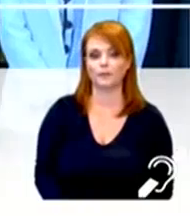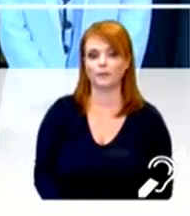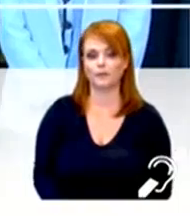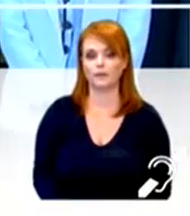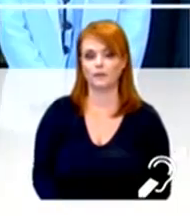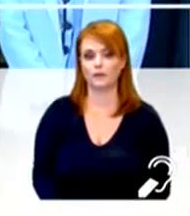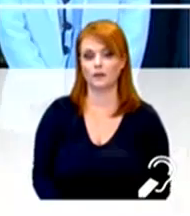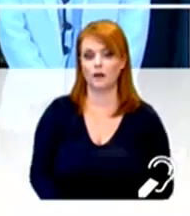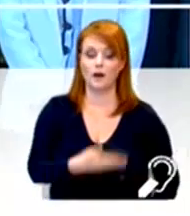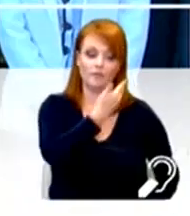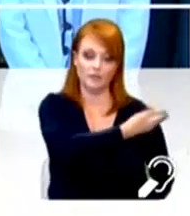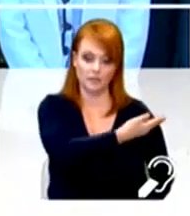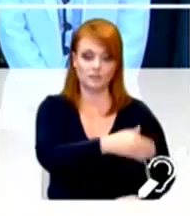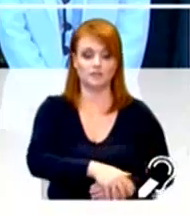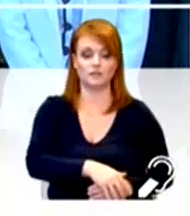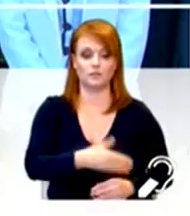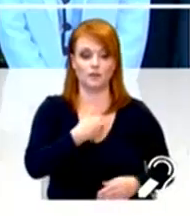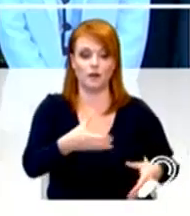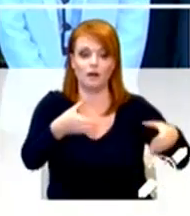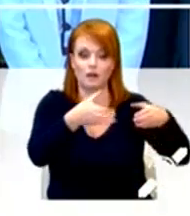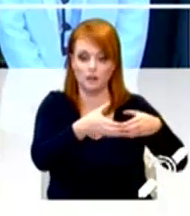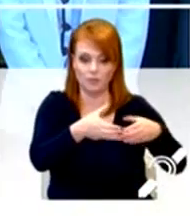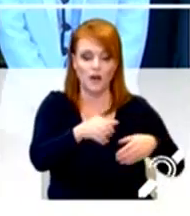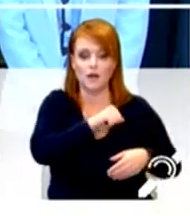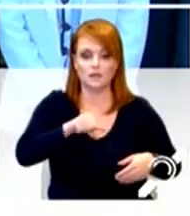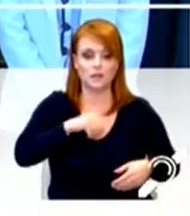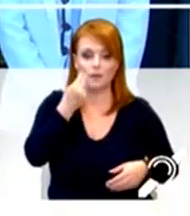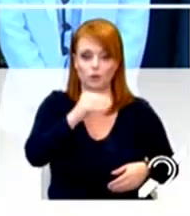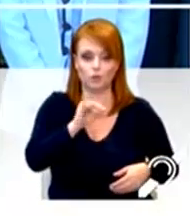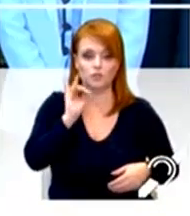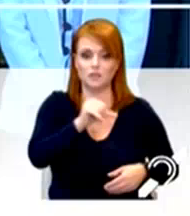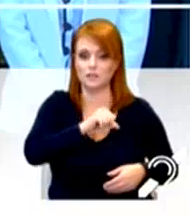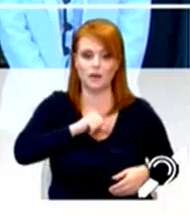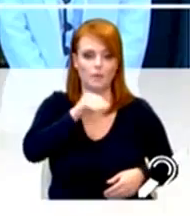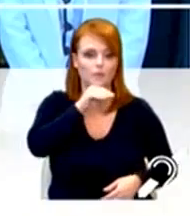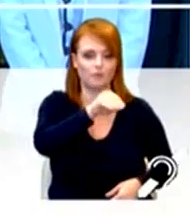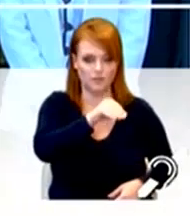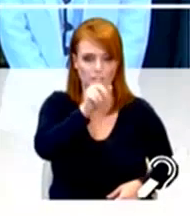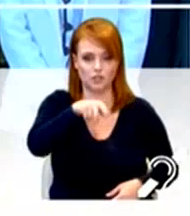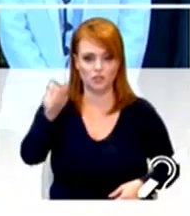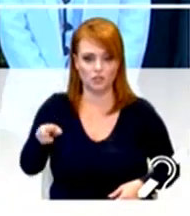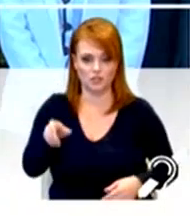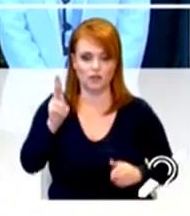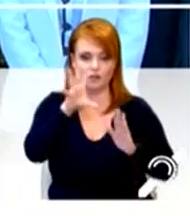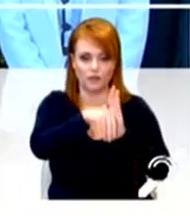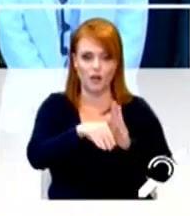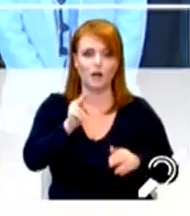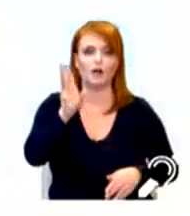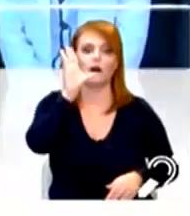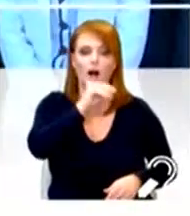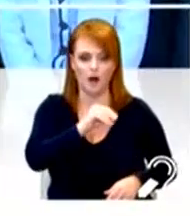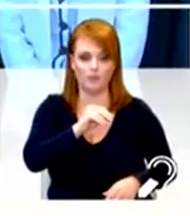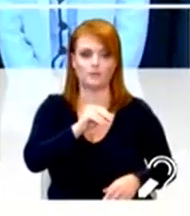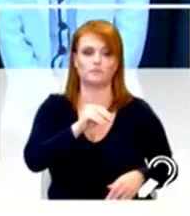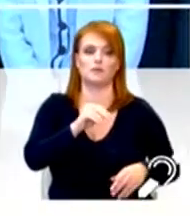Am în spatele meu cea mai capabilă, dedicată și profesionistă echipă și singură care poate și va rezolva aceste probleme.